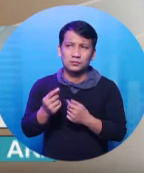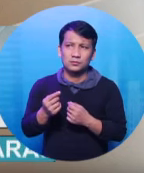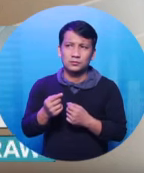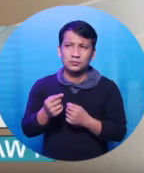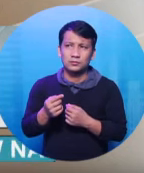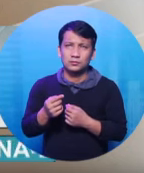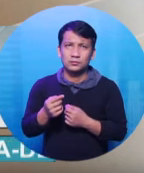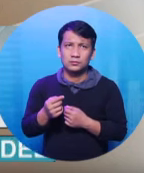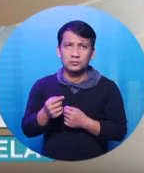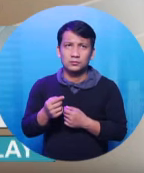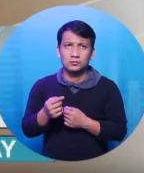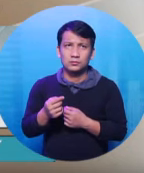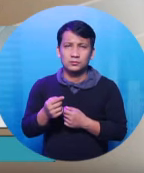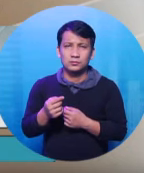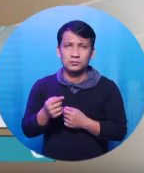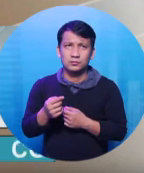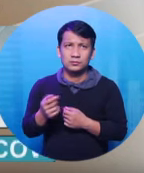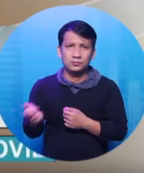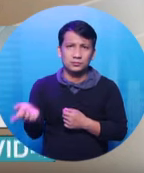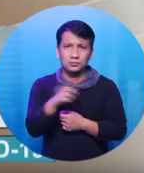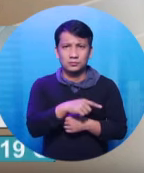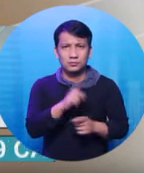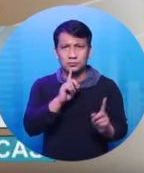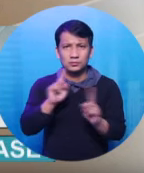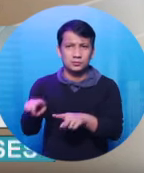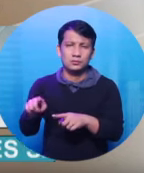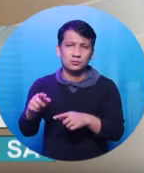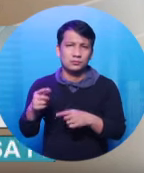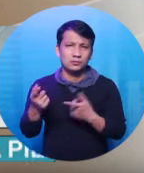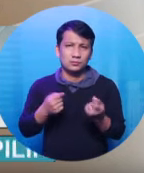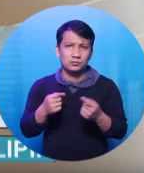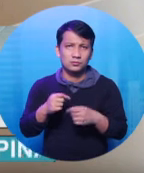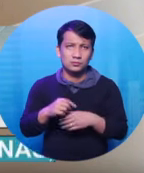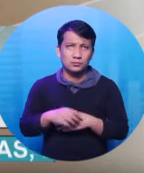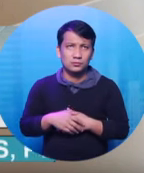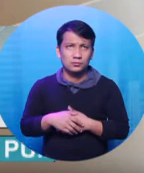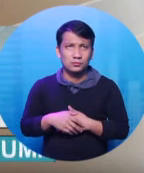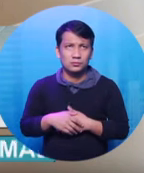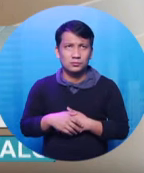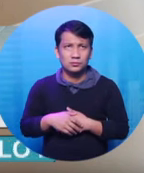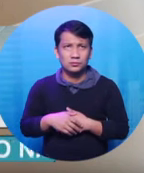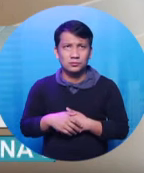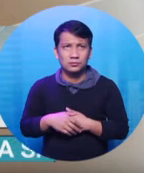pag ano niya po, sagutin niya lahat ng ginawa niya sa akin.